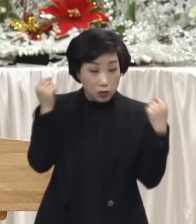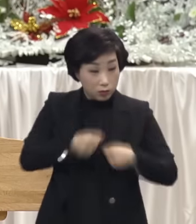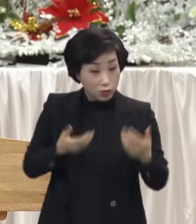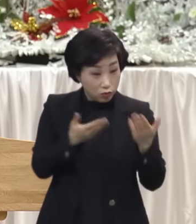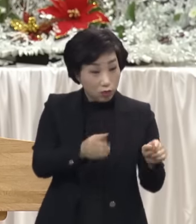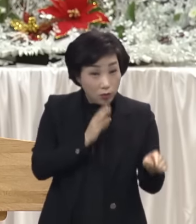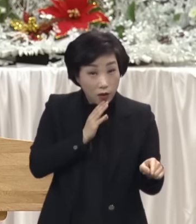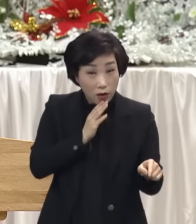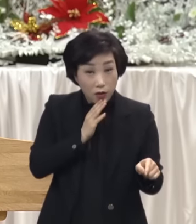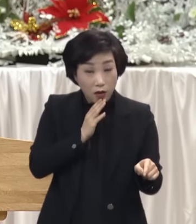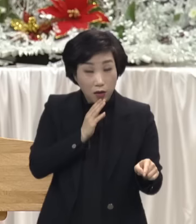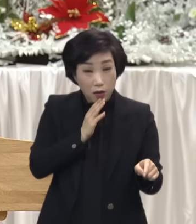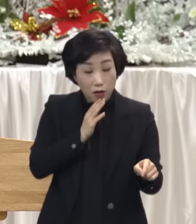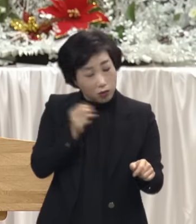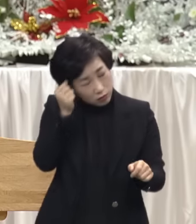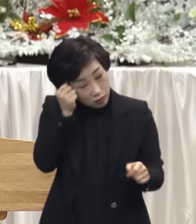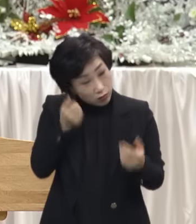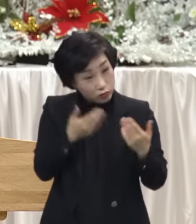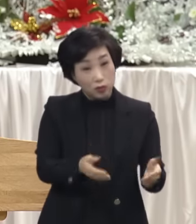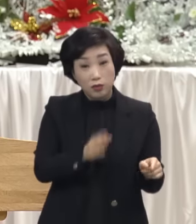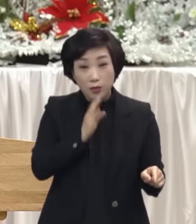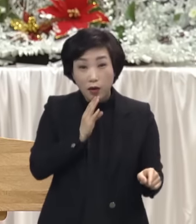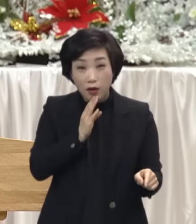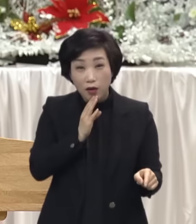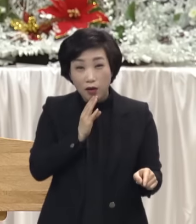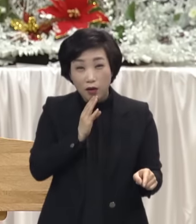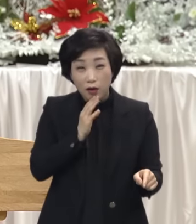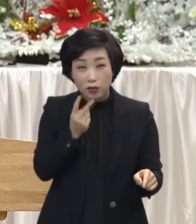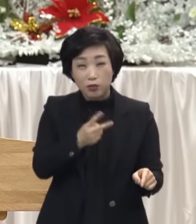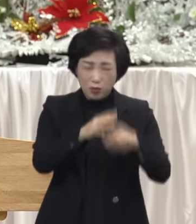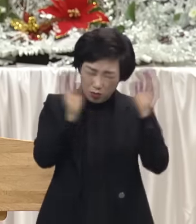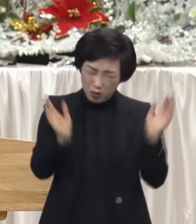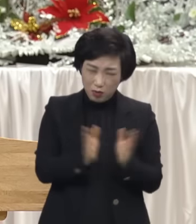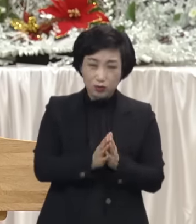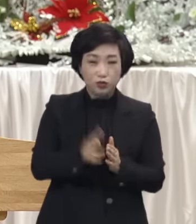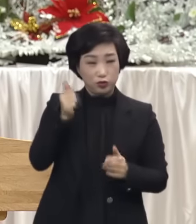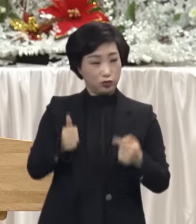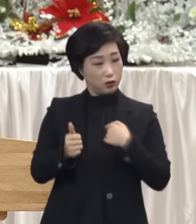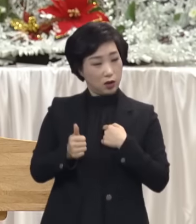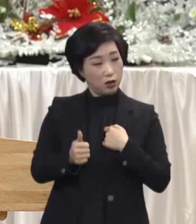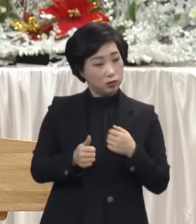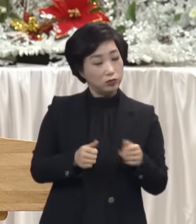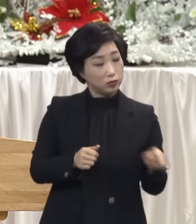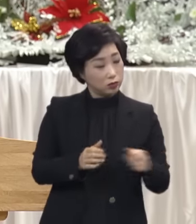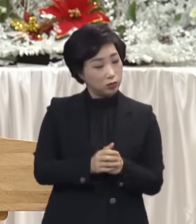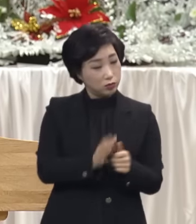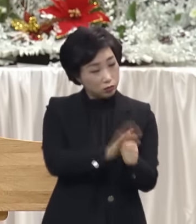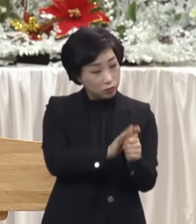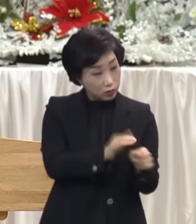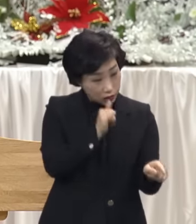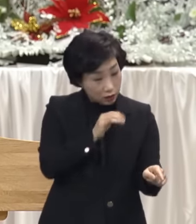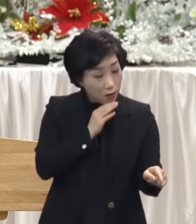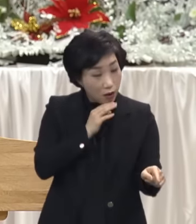입혔지, 채웠지, 너 내 덕에 살았지. 근데 본전 가지고